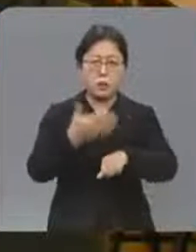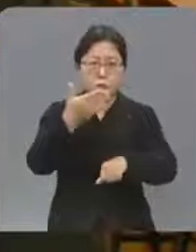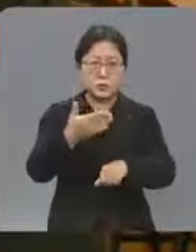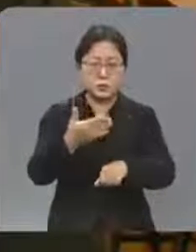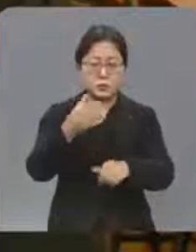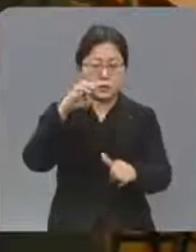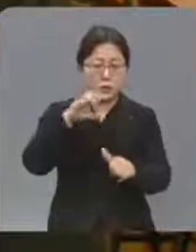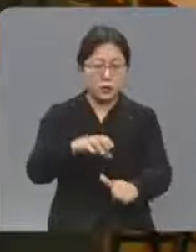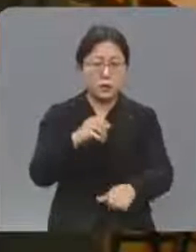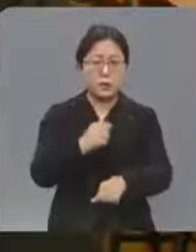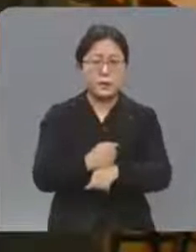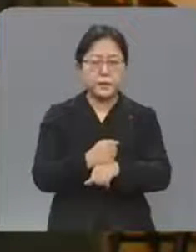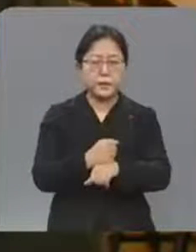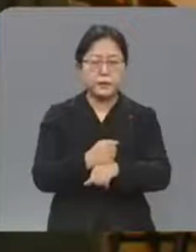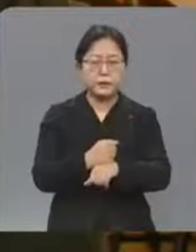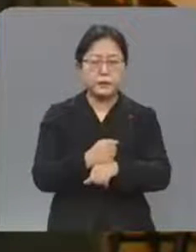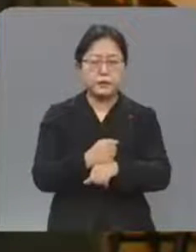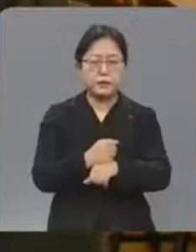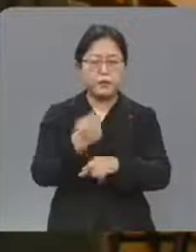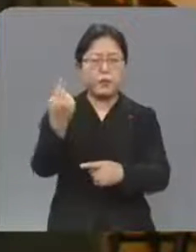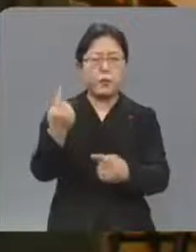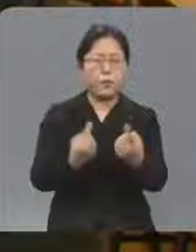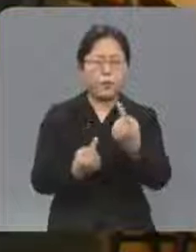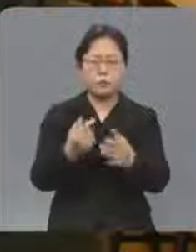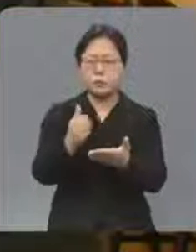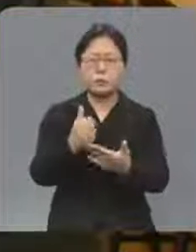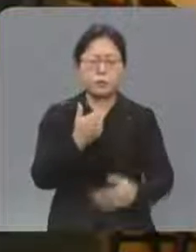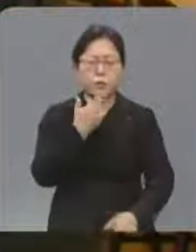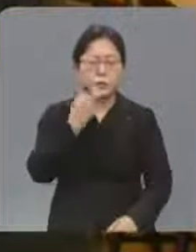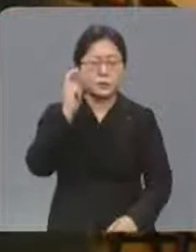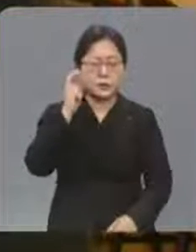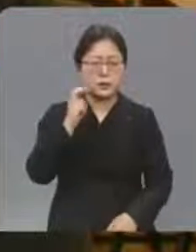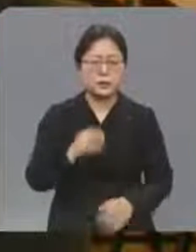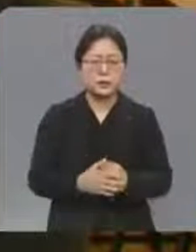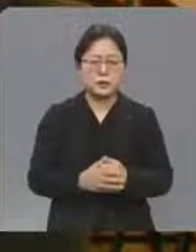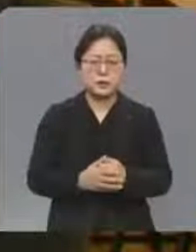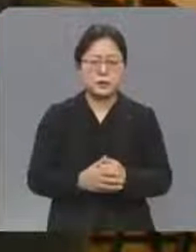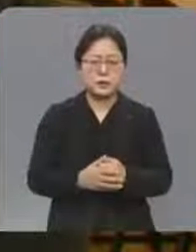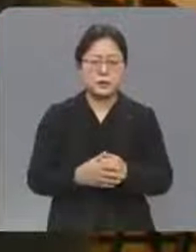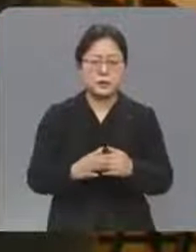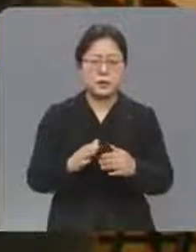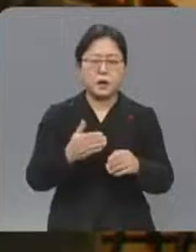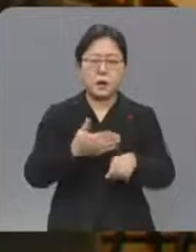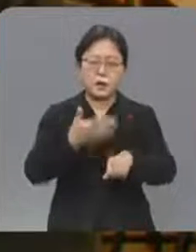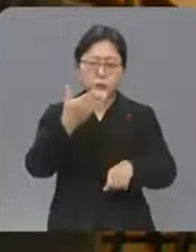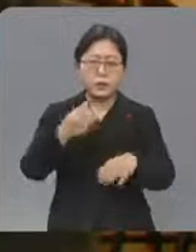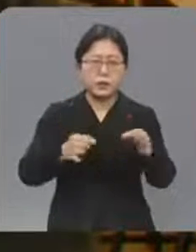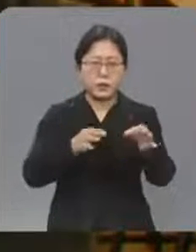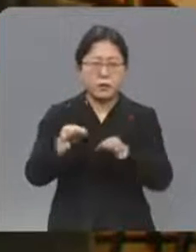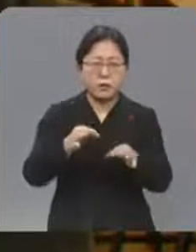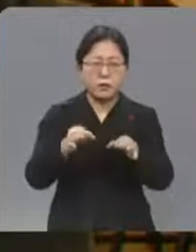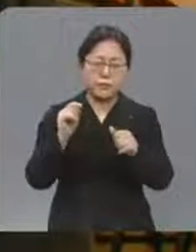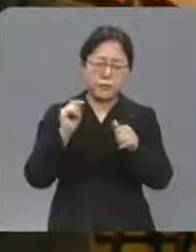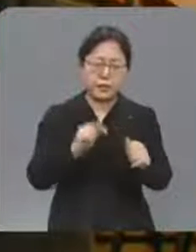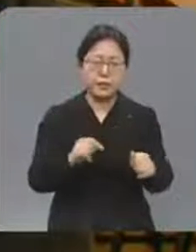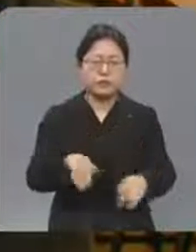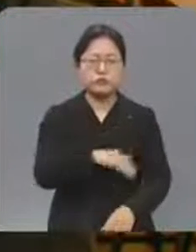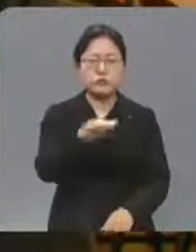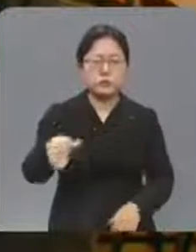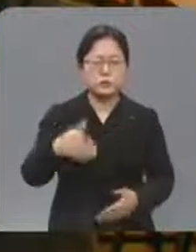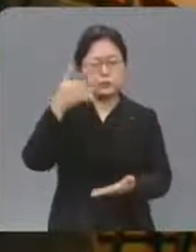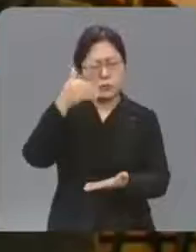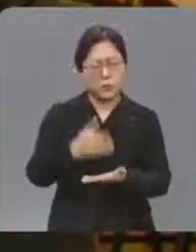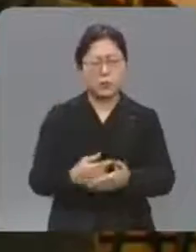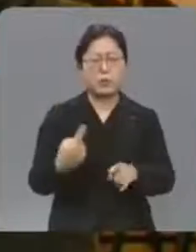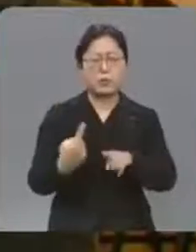제한을 하면 거의 뭐 오시는 손님들이 없다고 봐야 될 정도로 뭐 사실상 9시까지 영업하라는 건 저희한테는 문을